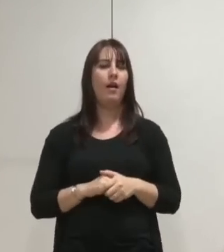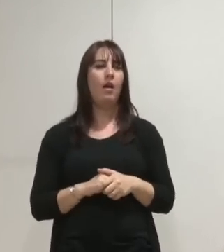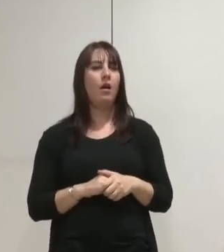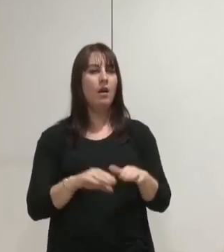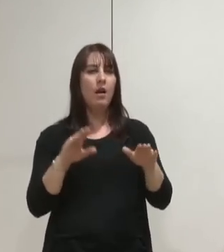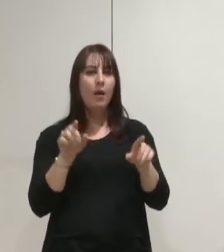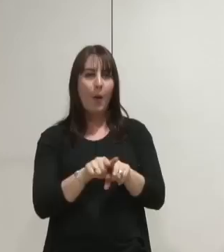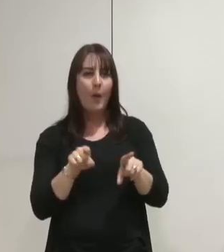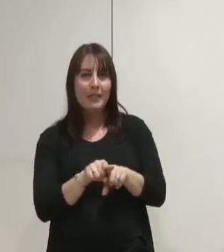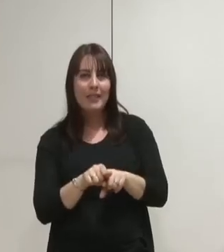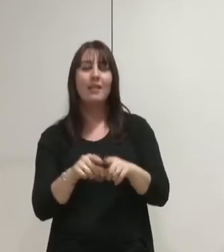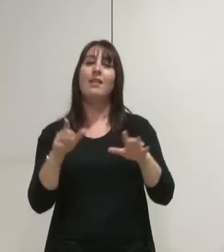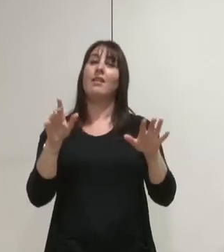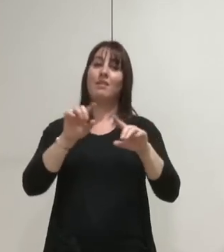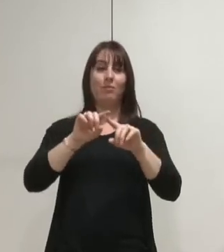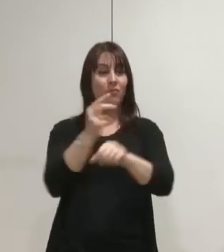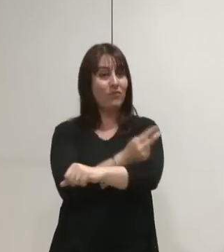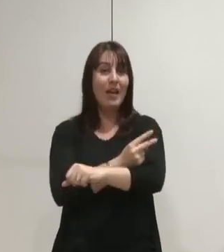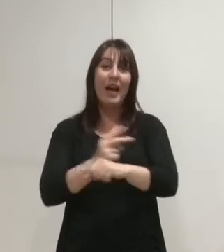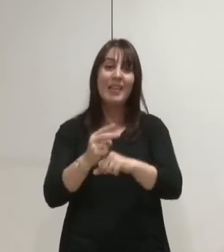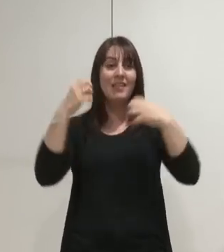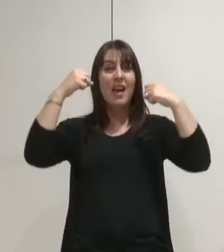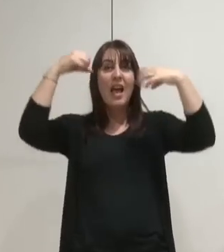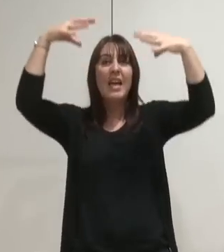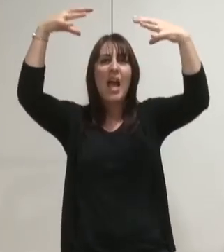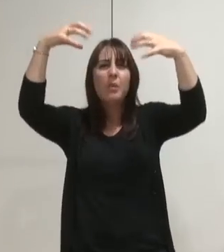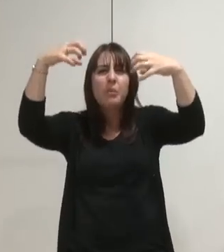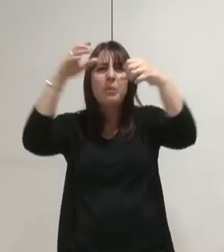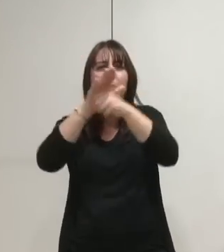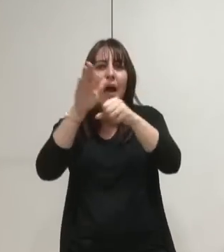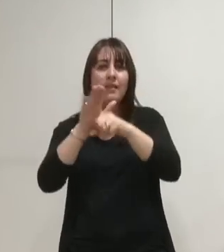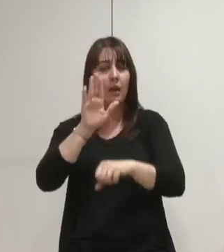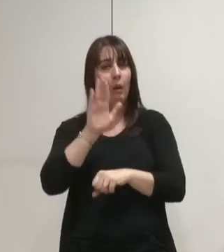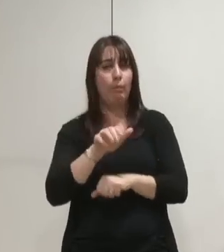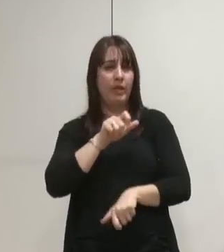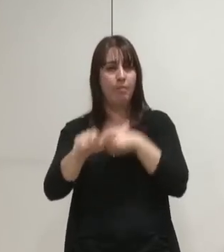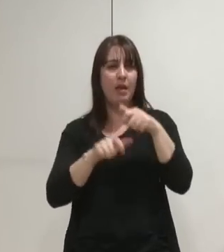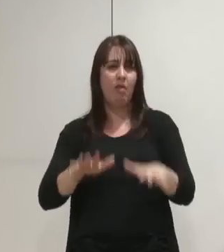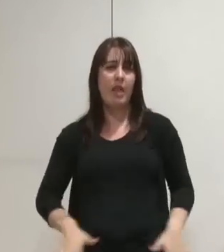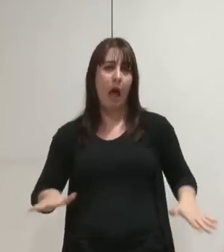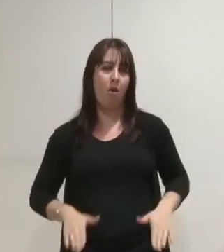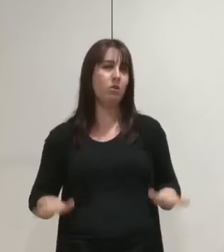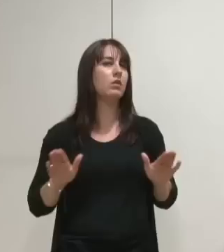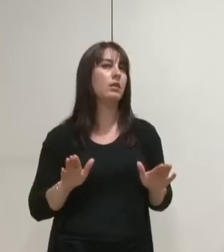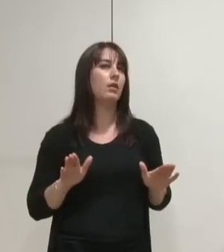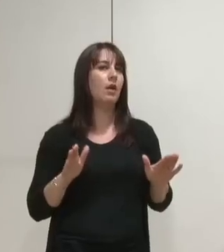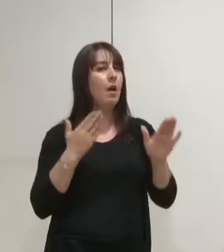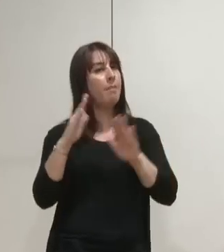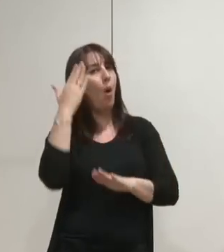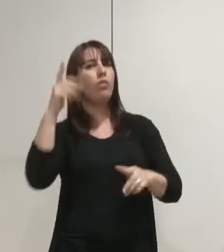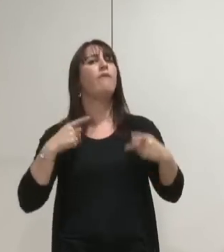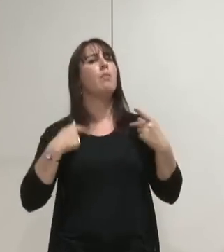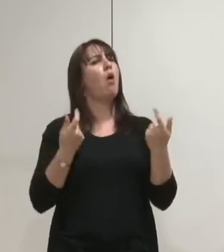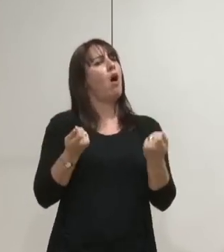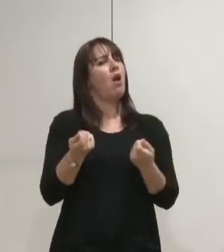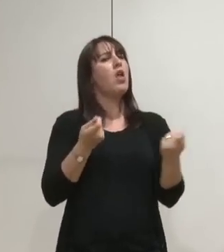vous parlerai pas non plus des risques du sous-éclairage en matière de délinquence excusez-moi mais dans une autre vie je m'occupais un peu de